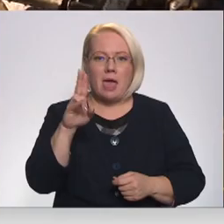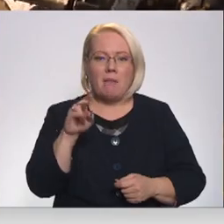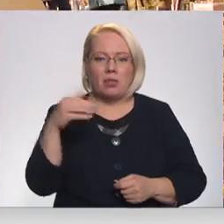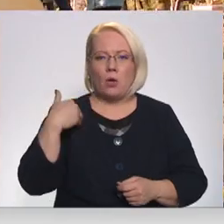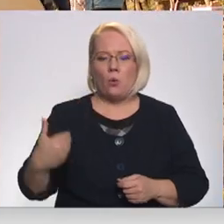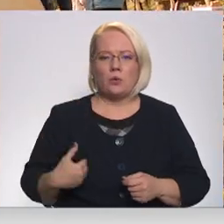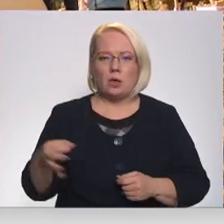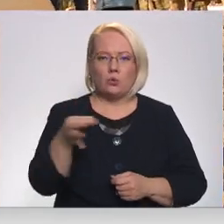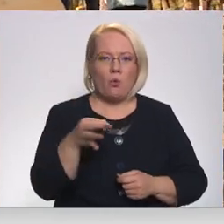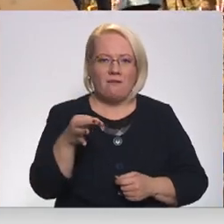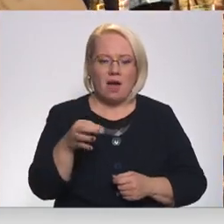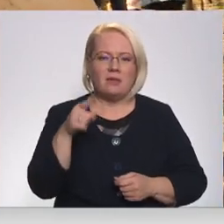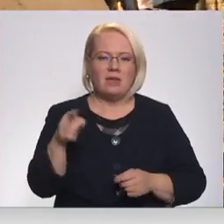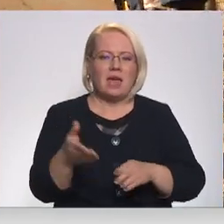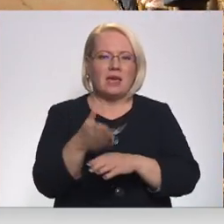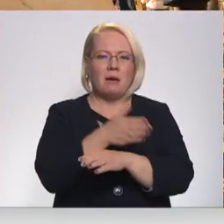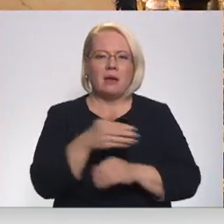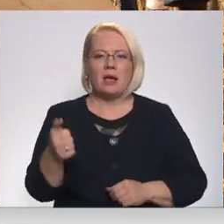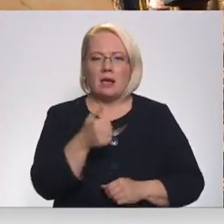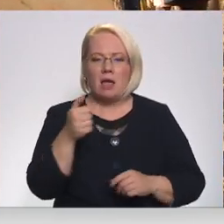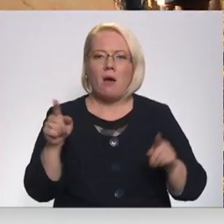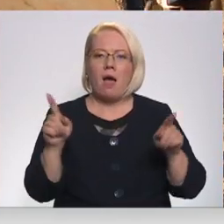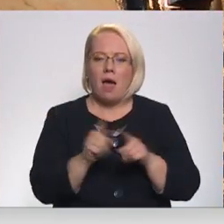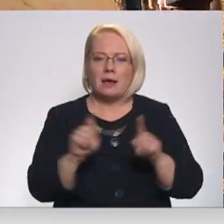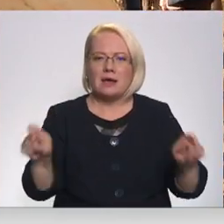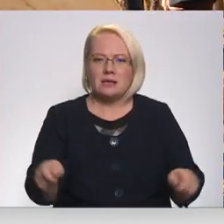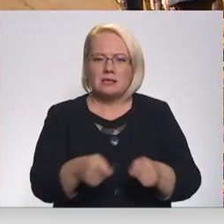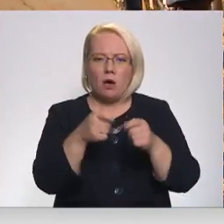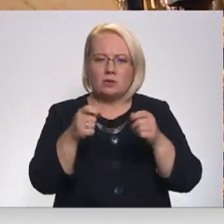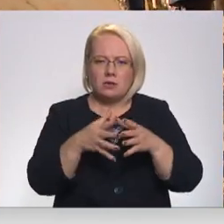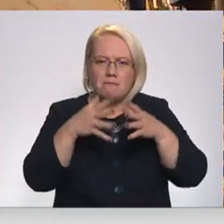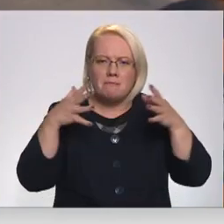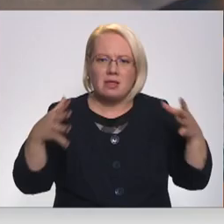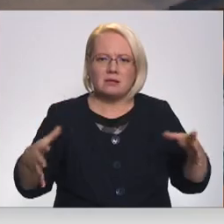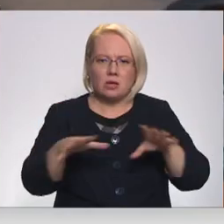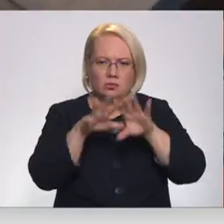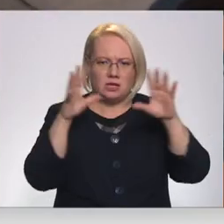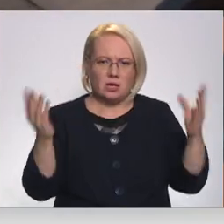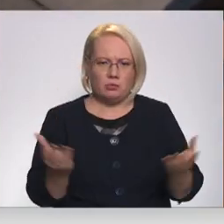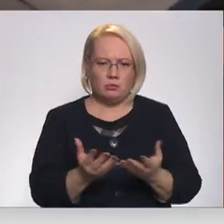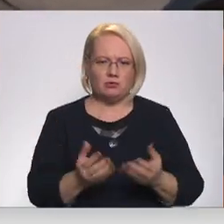Kuldīgas novada, kurai arī iepriekšējos gados bija izdevies izlolot ražanus ķirbjus.